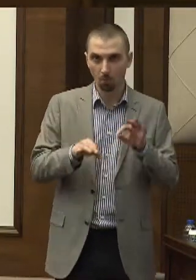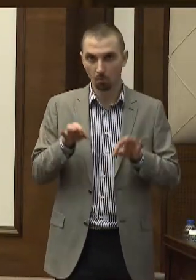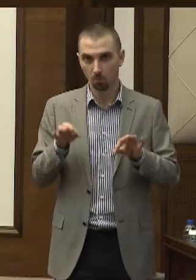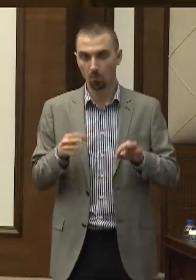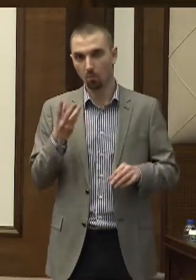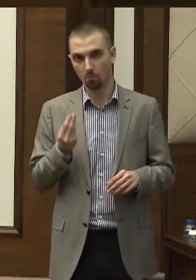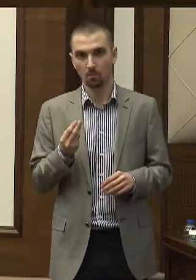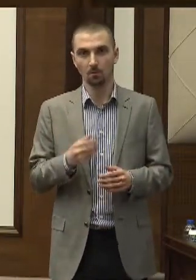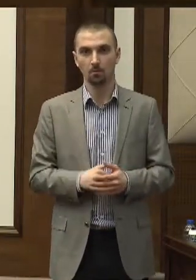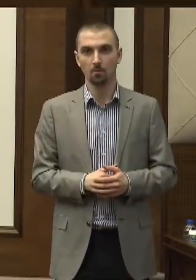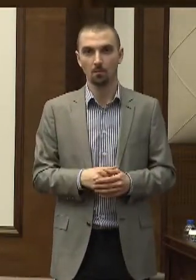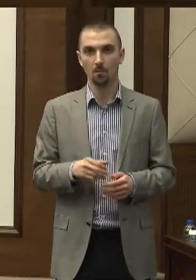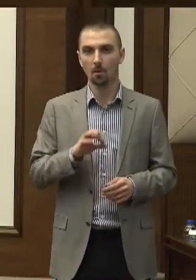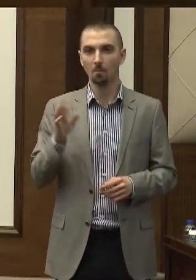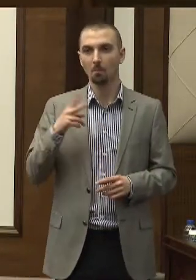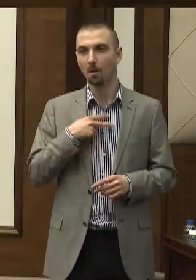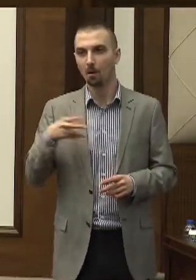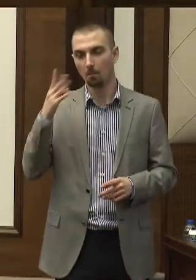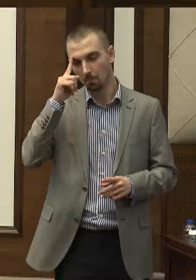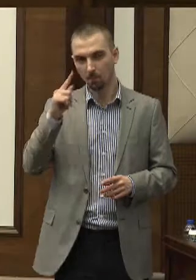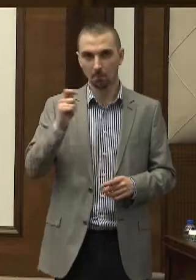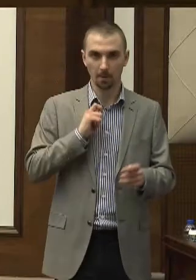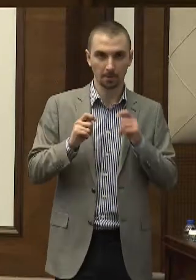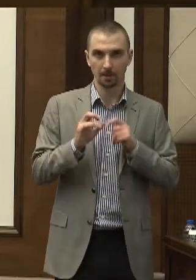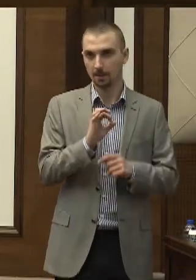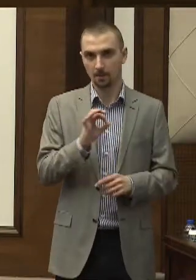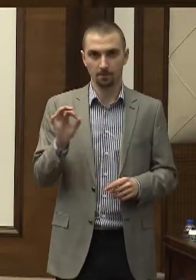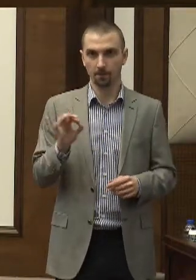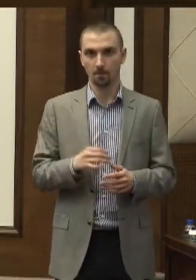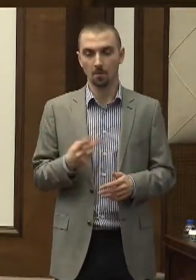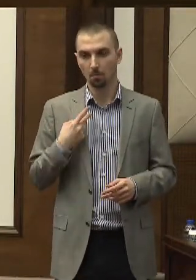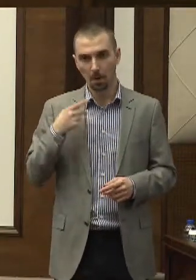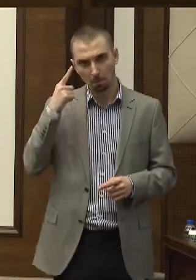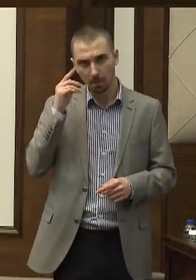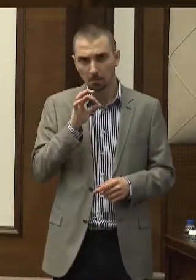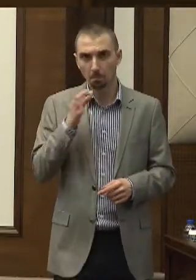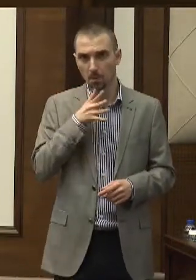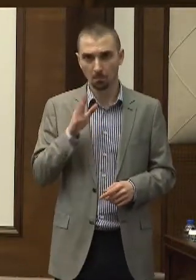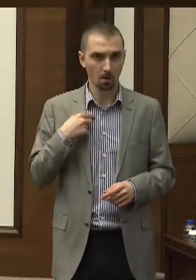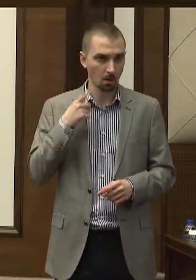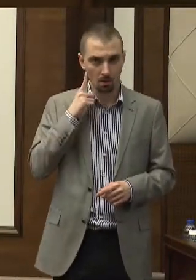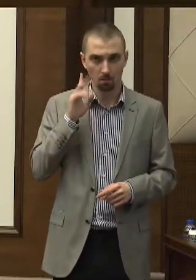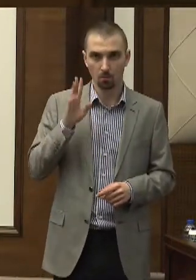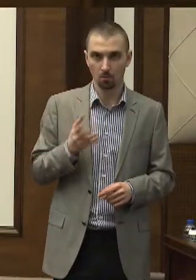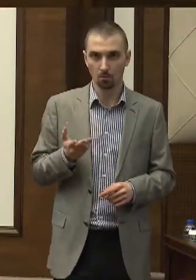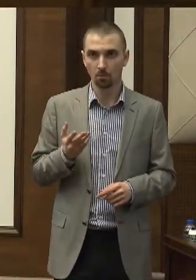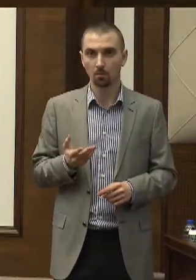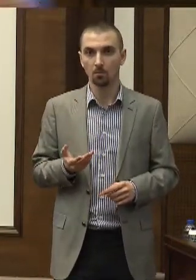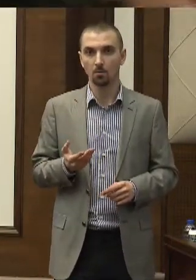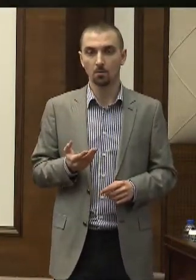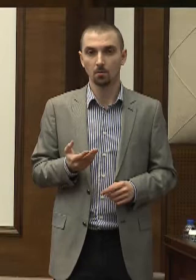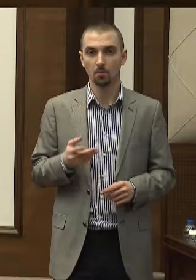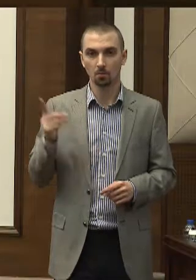bu konuda talepte bulunmadı. Bizim de hiçbir bilgimiz olmadan TÜYAP Fuar